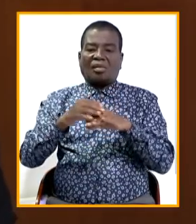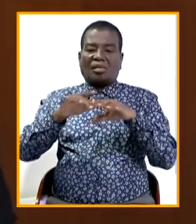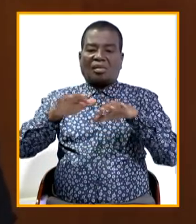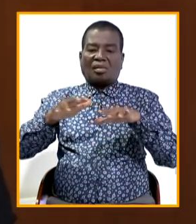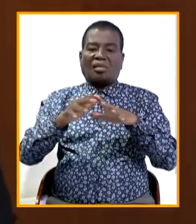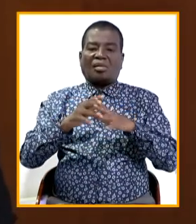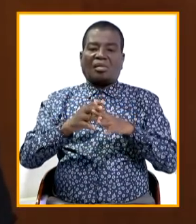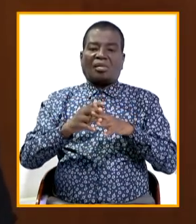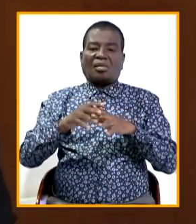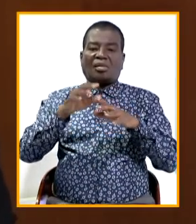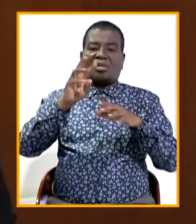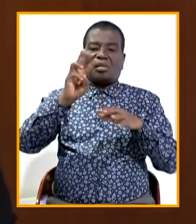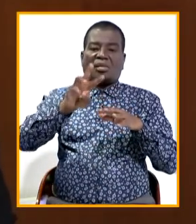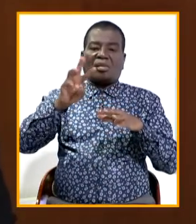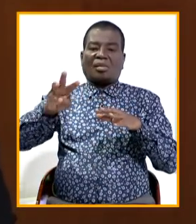DOB,